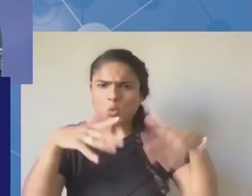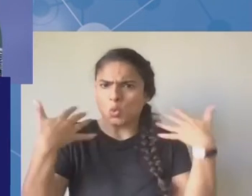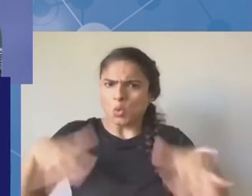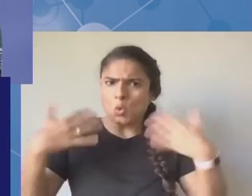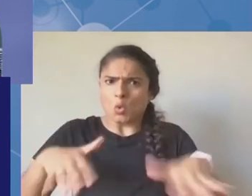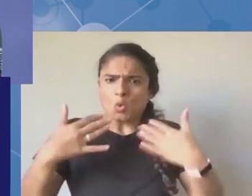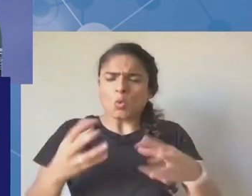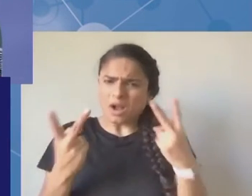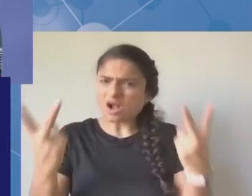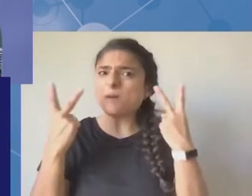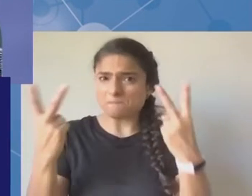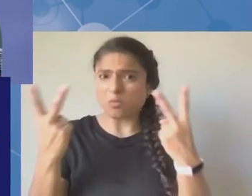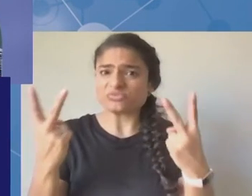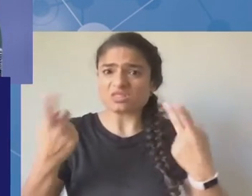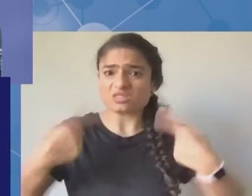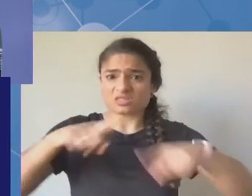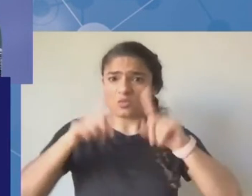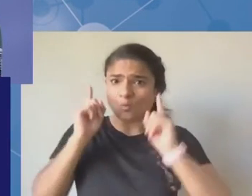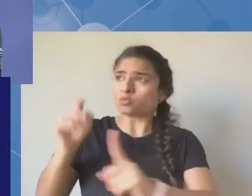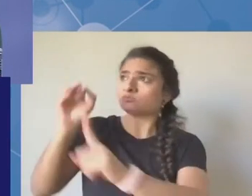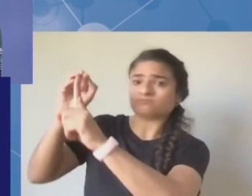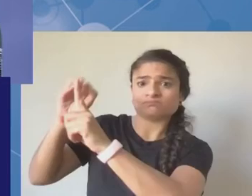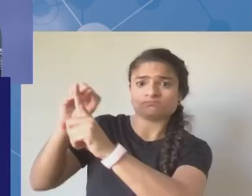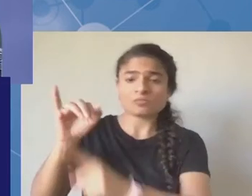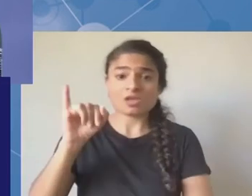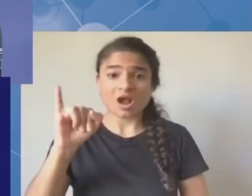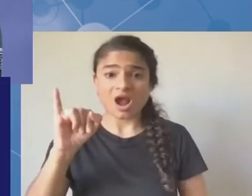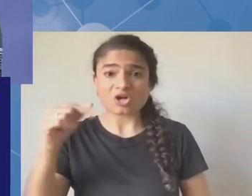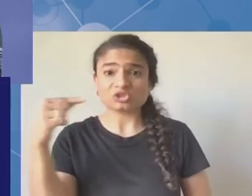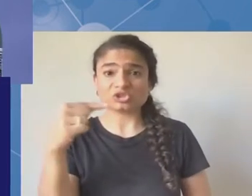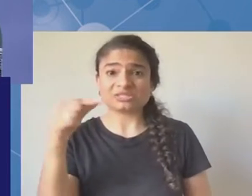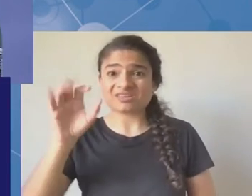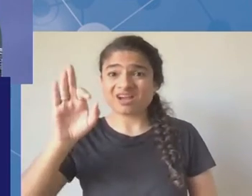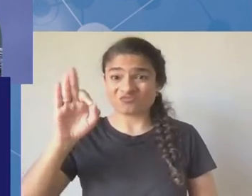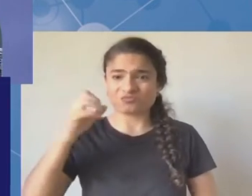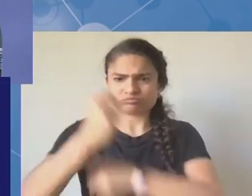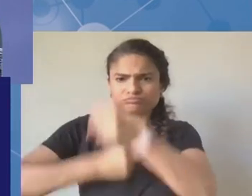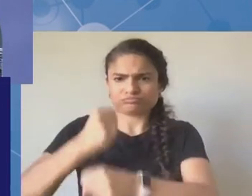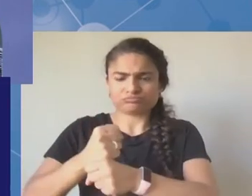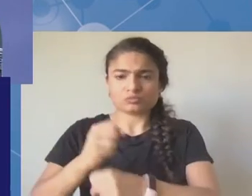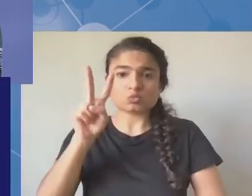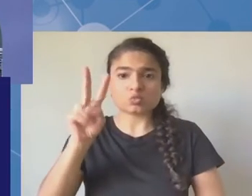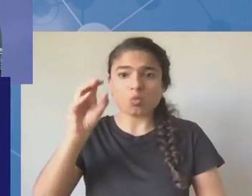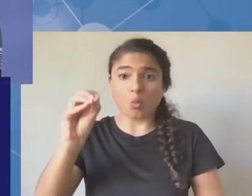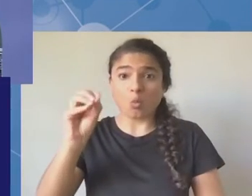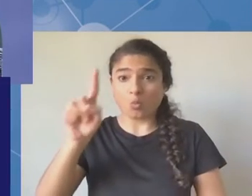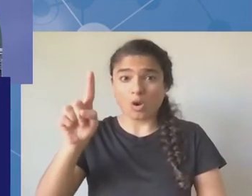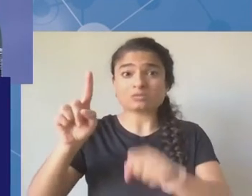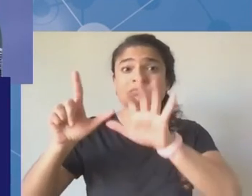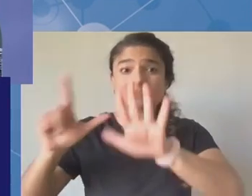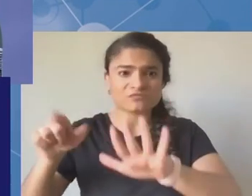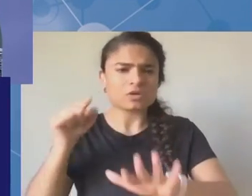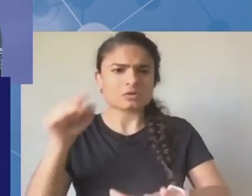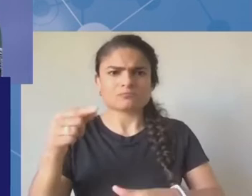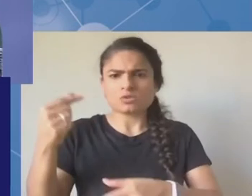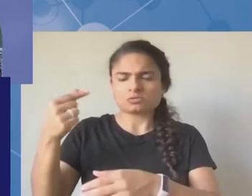отмечали этот вопрос на саммите в Женеве. Одна сессия была посвящена отключениям